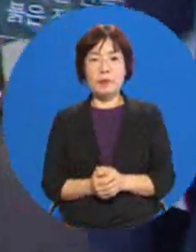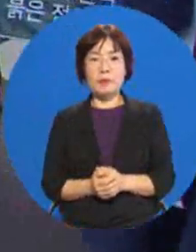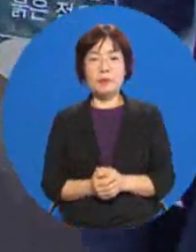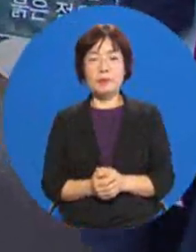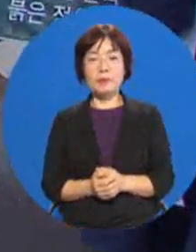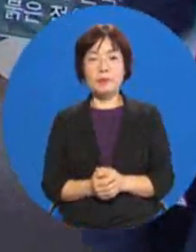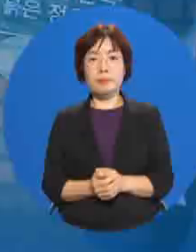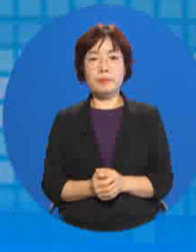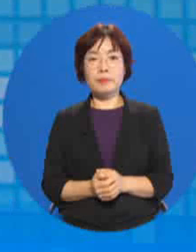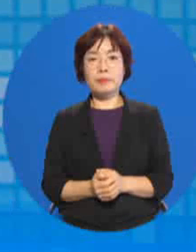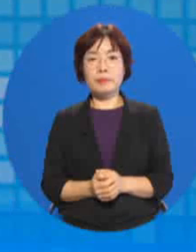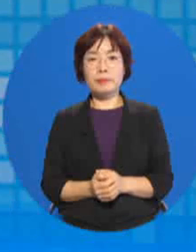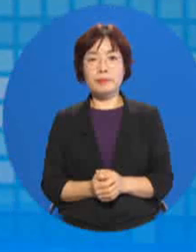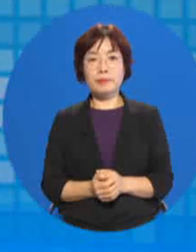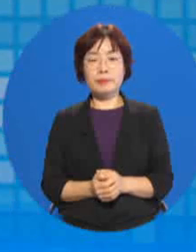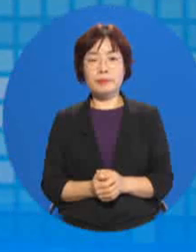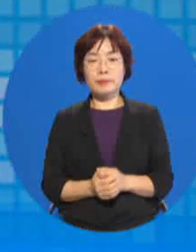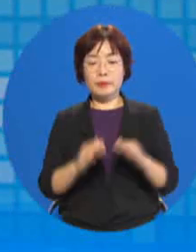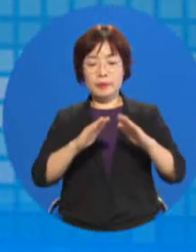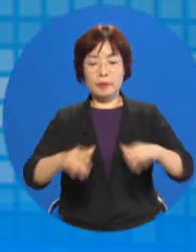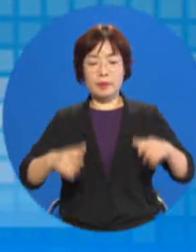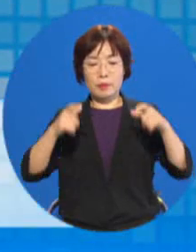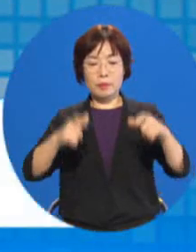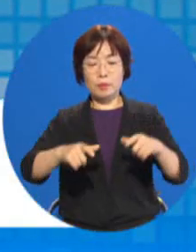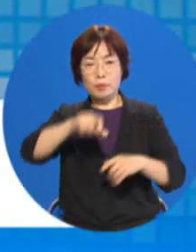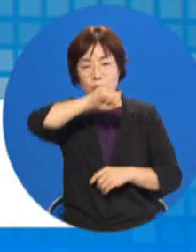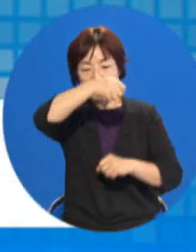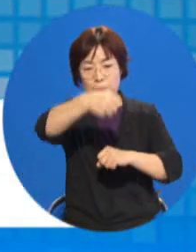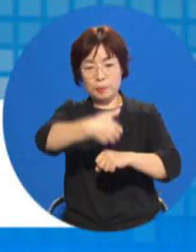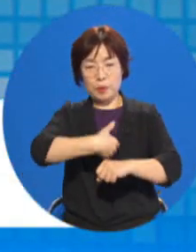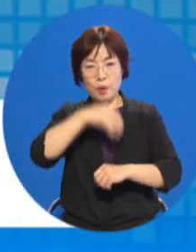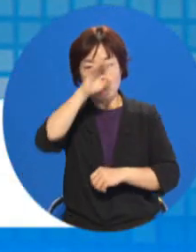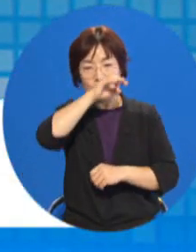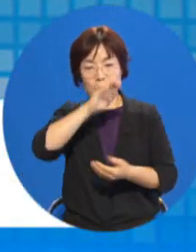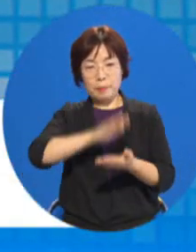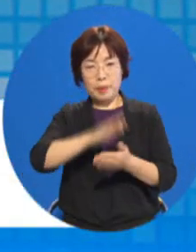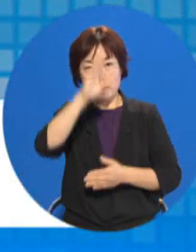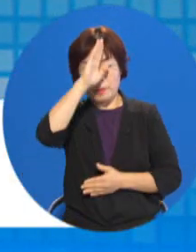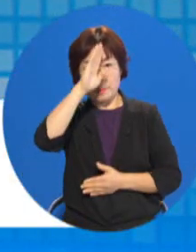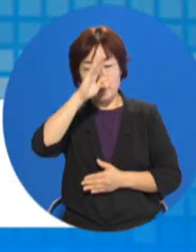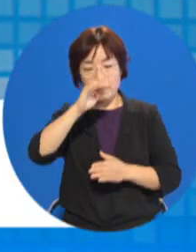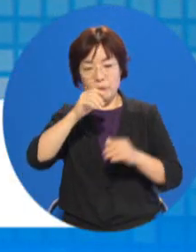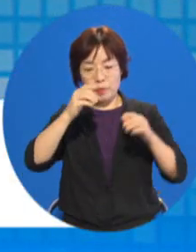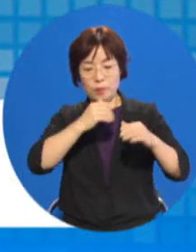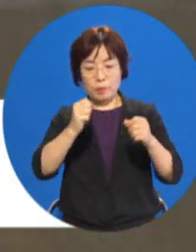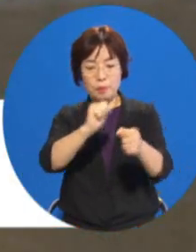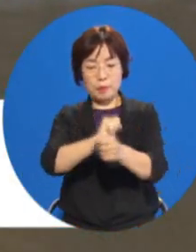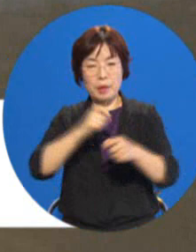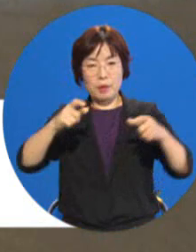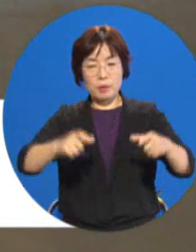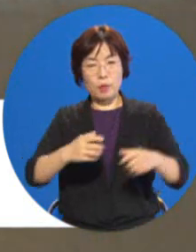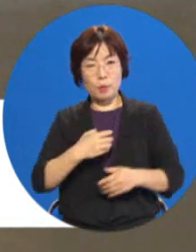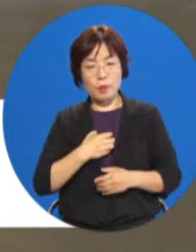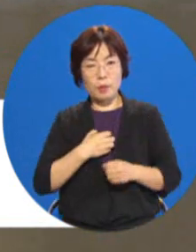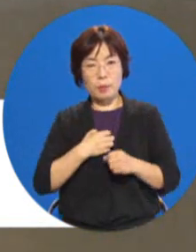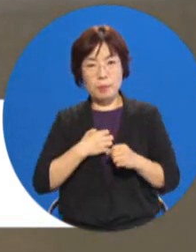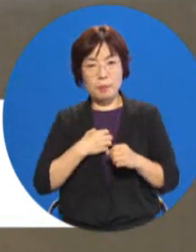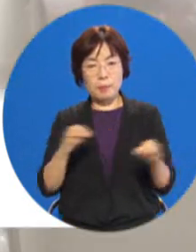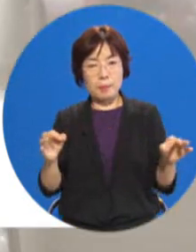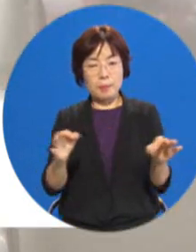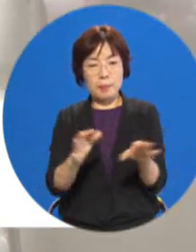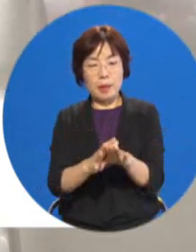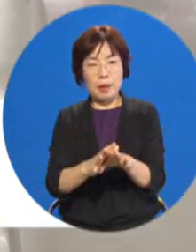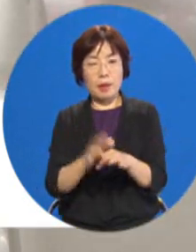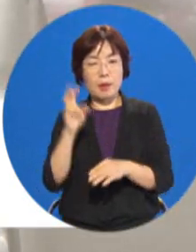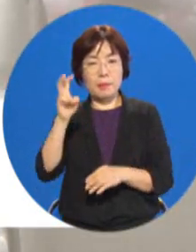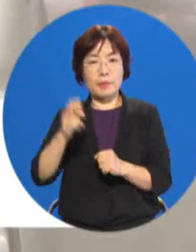김주희입니다. 전남 지역이 아프리카 돼지열병 전염 위험에서 벗어날 수 있다는 관측이 나오고 있습니다.